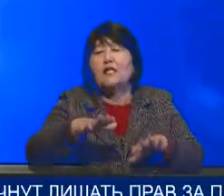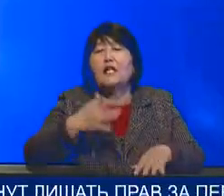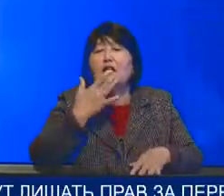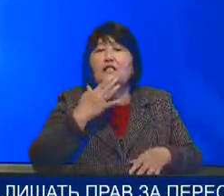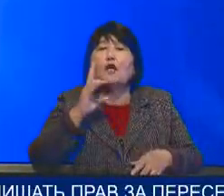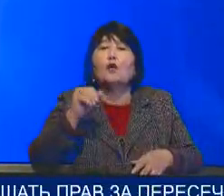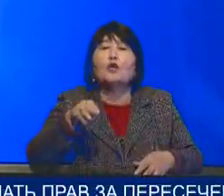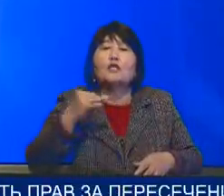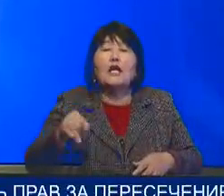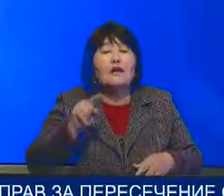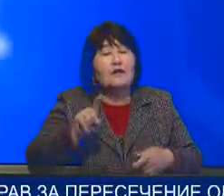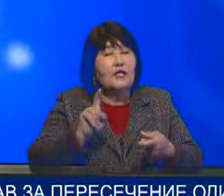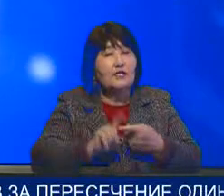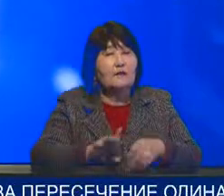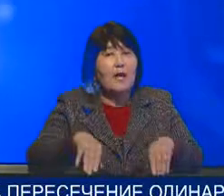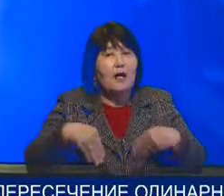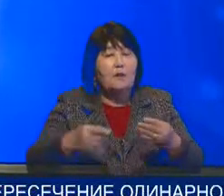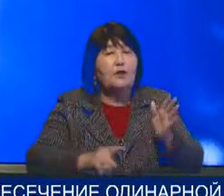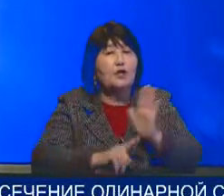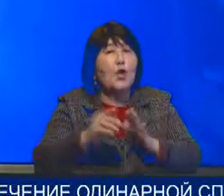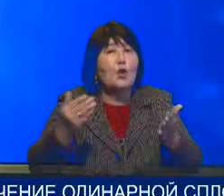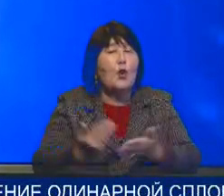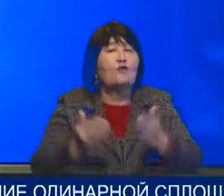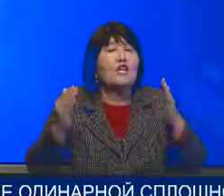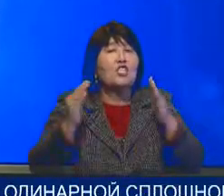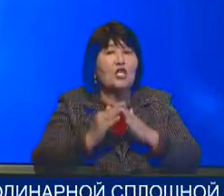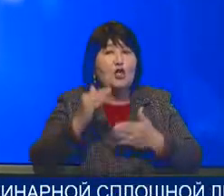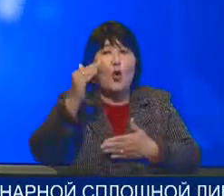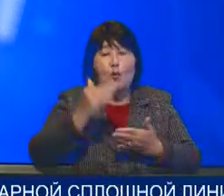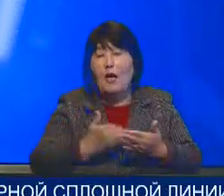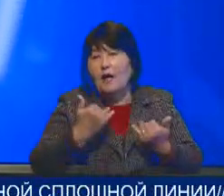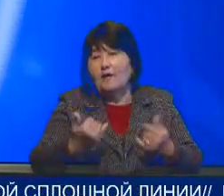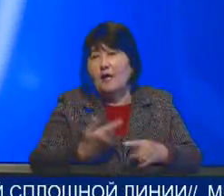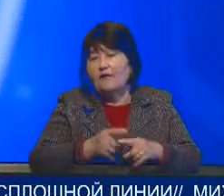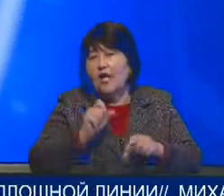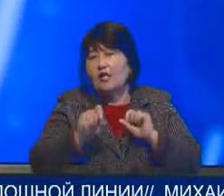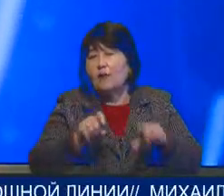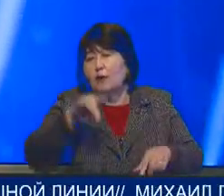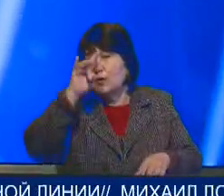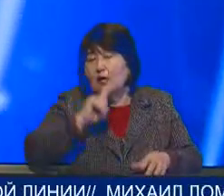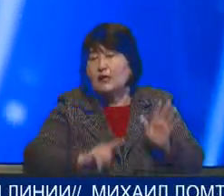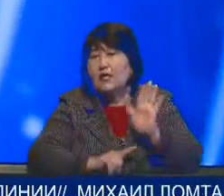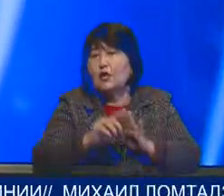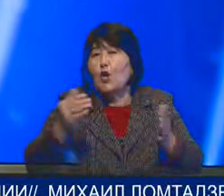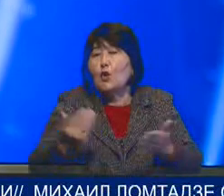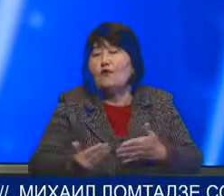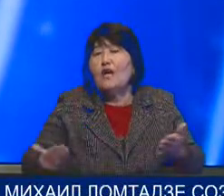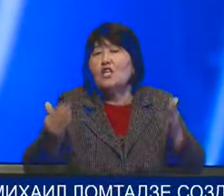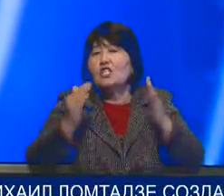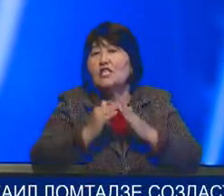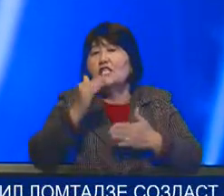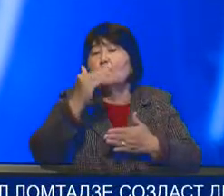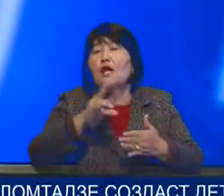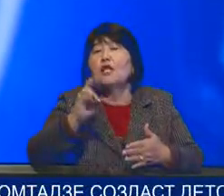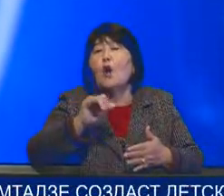курултая в этой связи было поручено запустить новую жилищную программу в рамках данного поручения в Казахстане запущена новая жилищная программа на